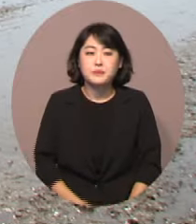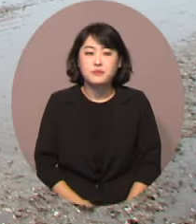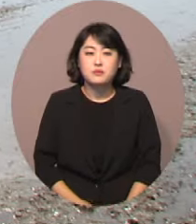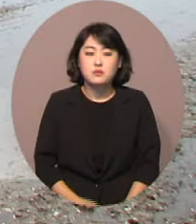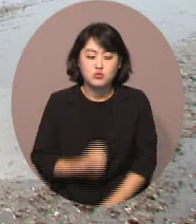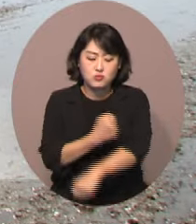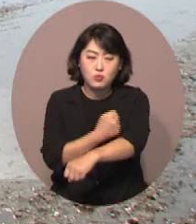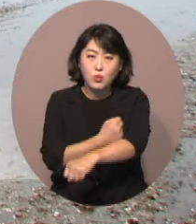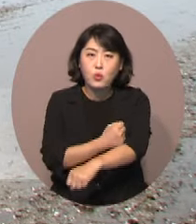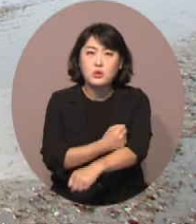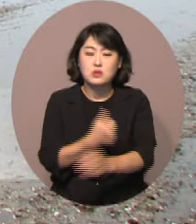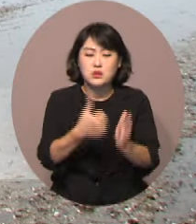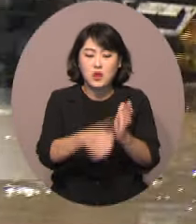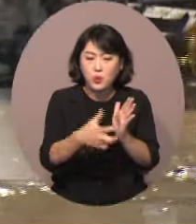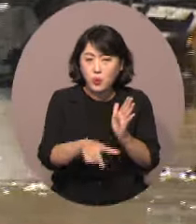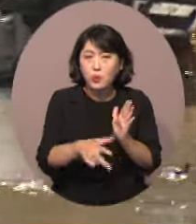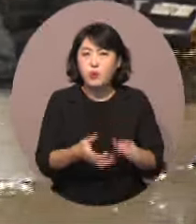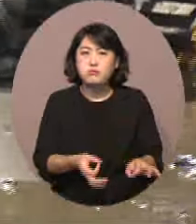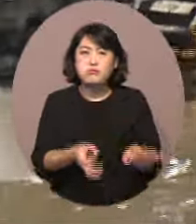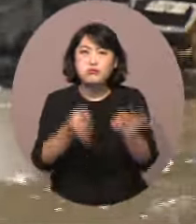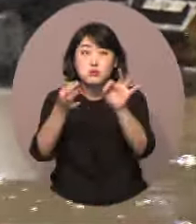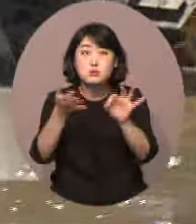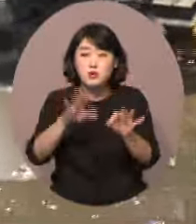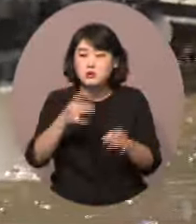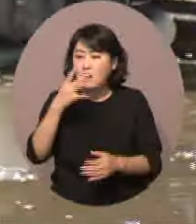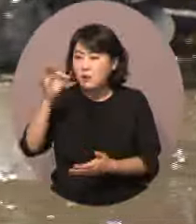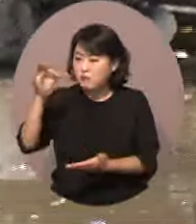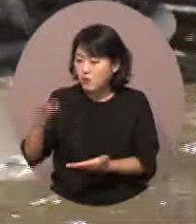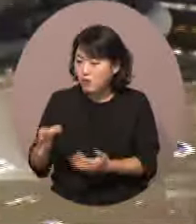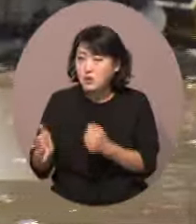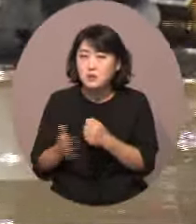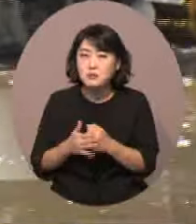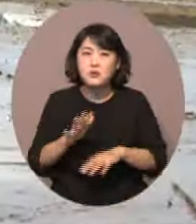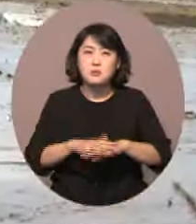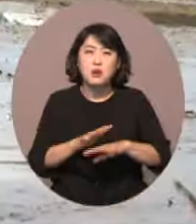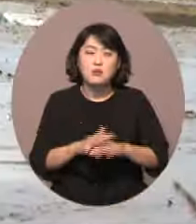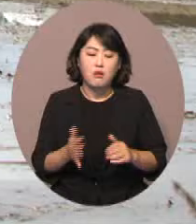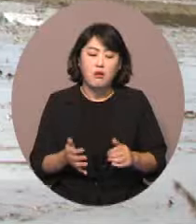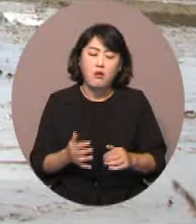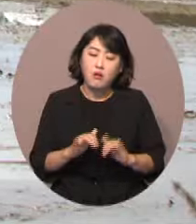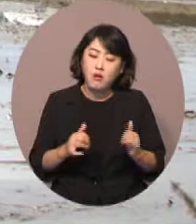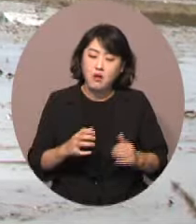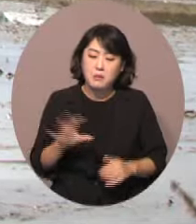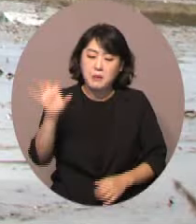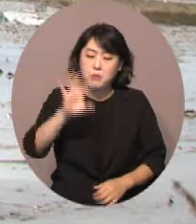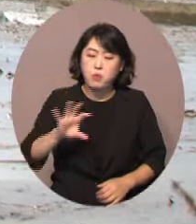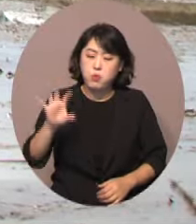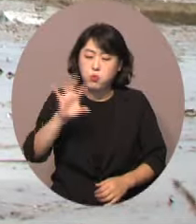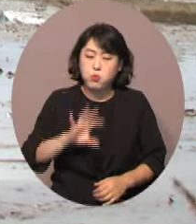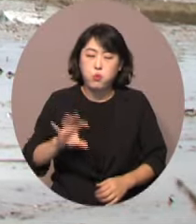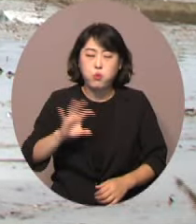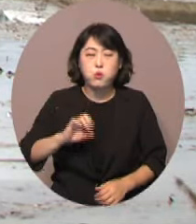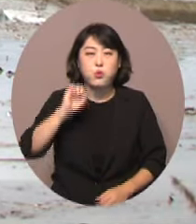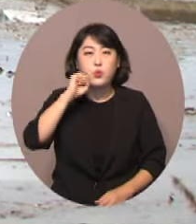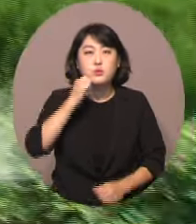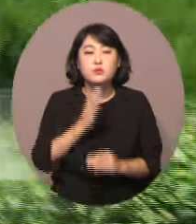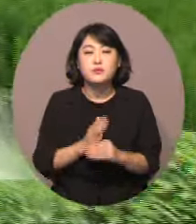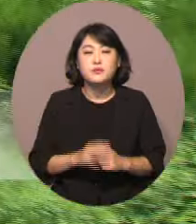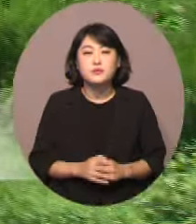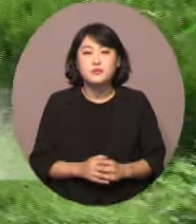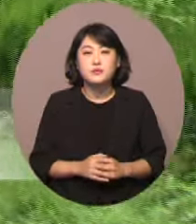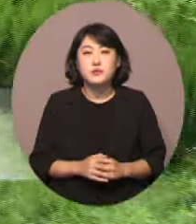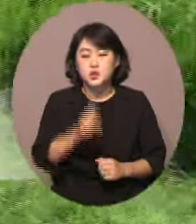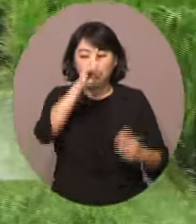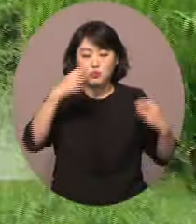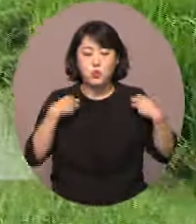인건비와 자재비는 오르는 반면 쌀값은 떨어지면서 농가의 어려움은 해마다 반복되고 있습니다. 정부가 5만